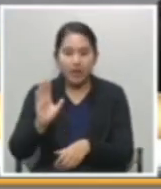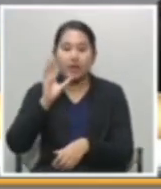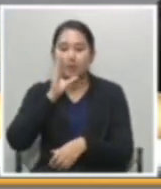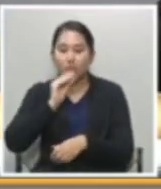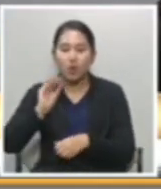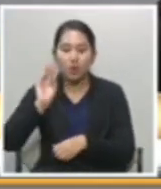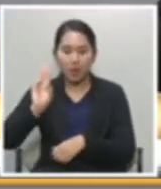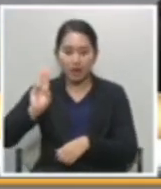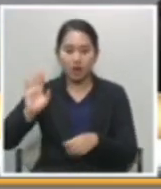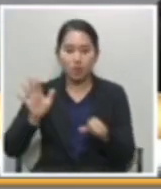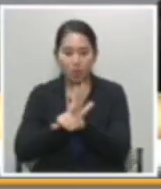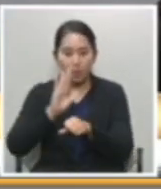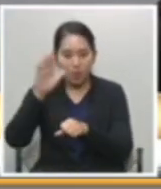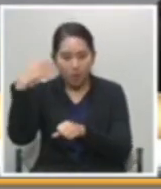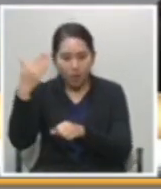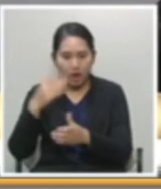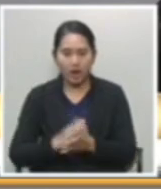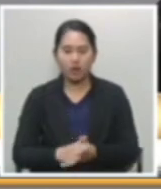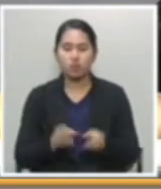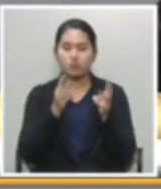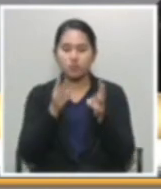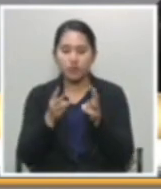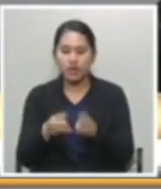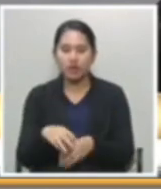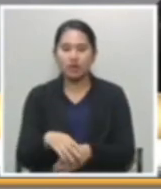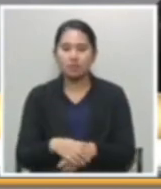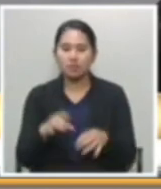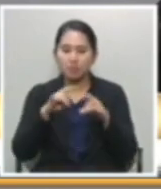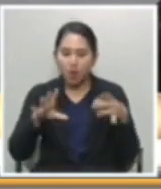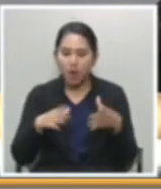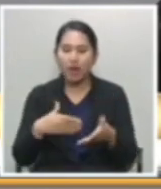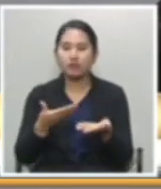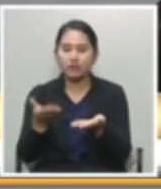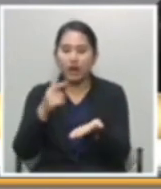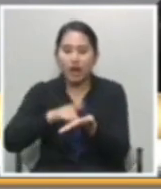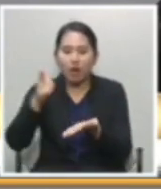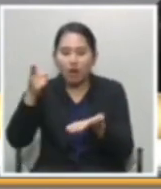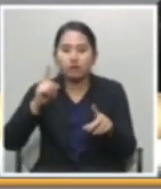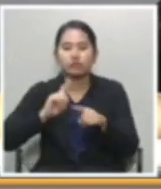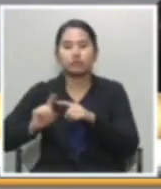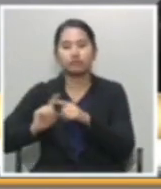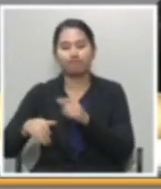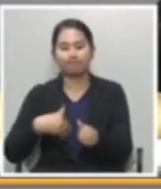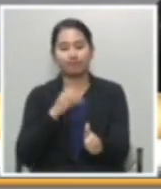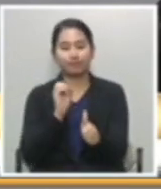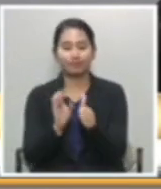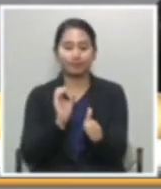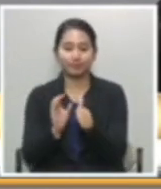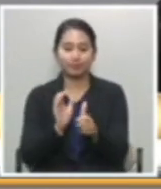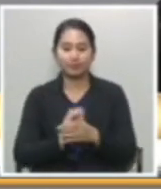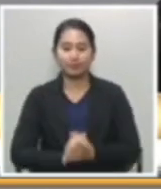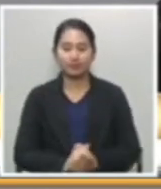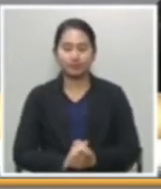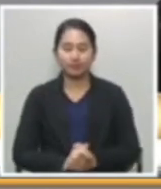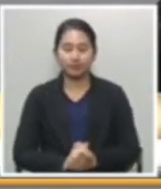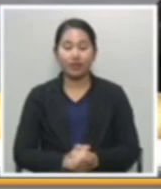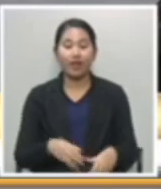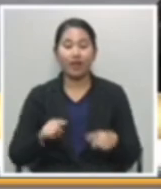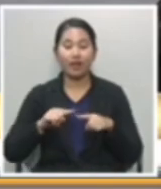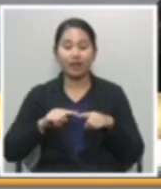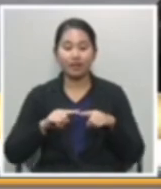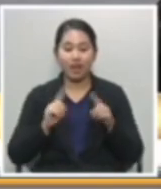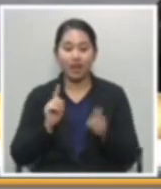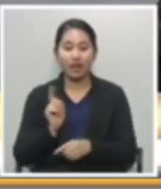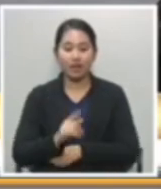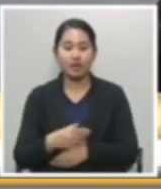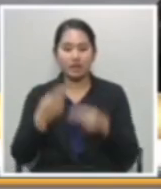ะครับท่านถวายสัตว์ไม่ถูกต้องแล้วท่านไม่น่าจะลาออกไปเถอะอะไรต่างๆทำนองนั้นนะครับนะแต่ว่าท่